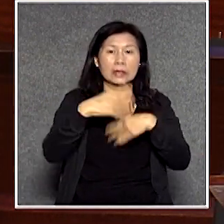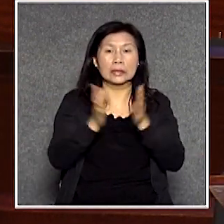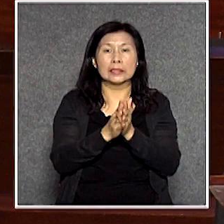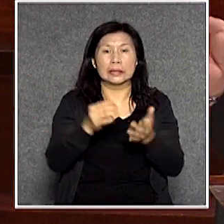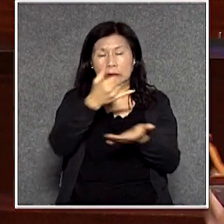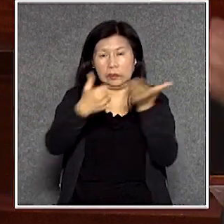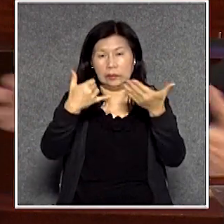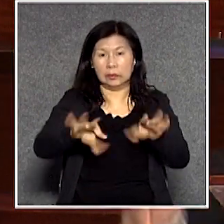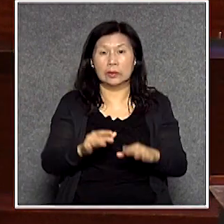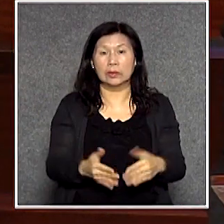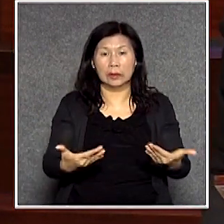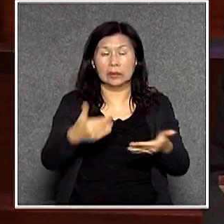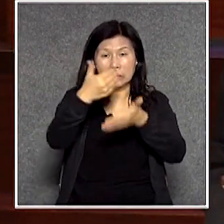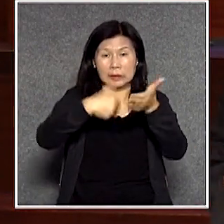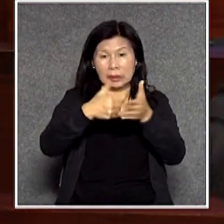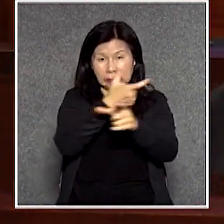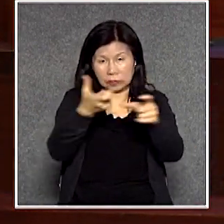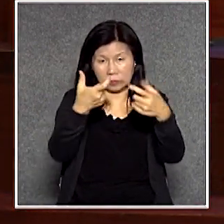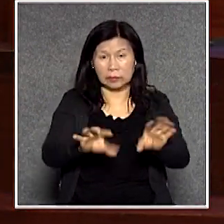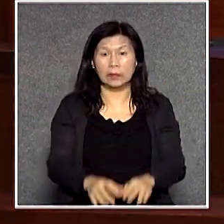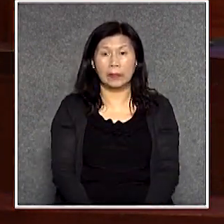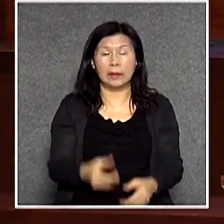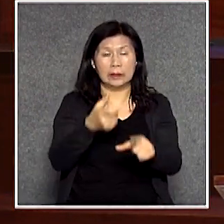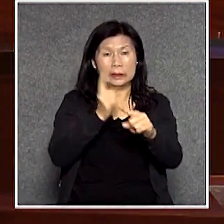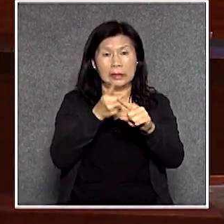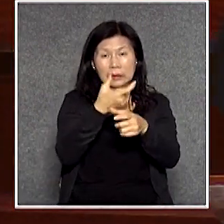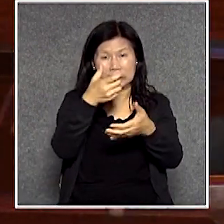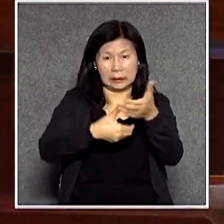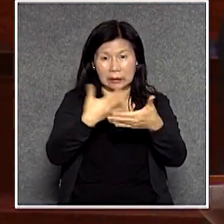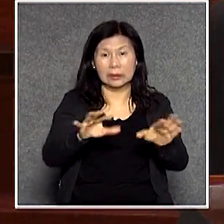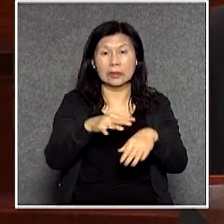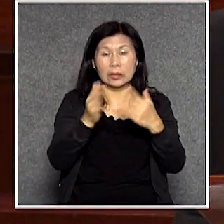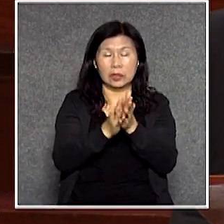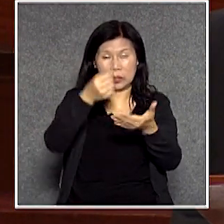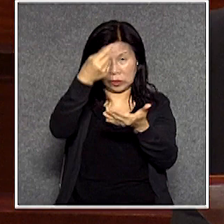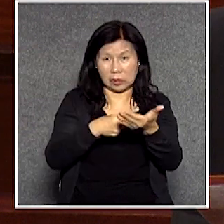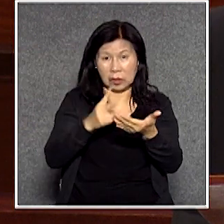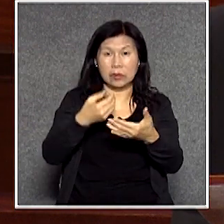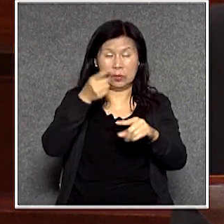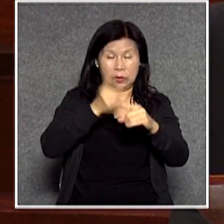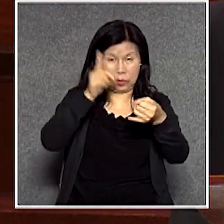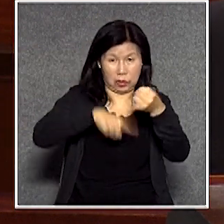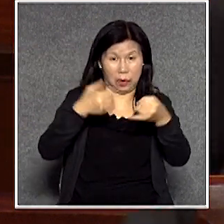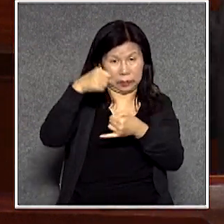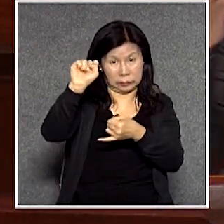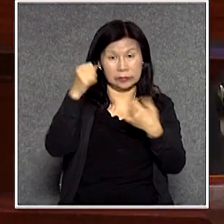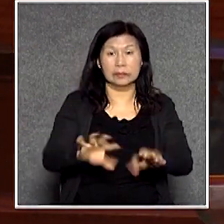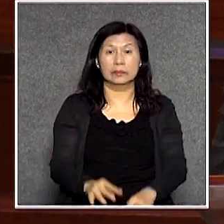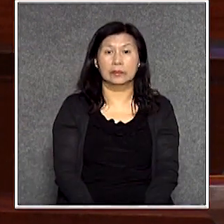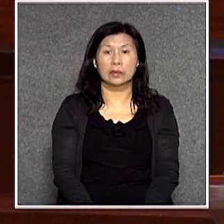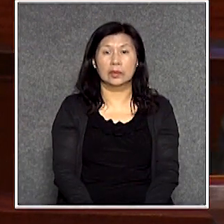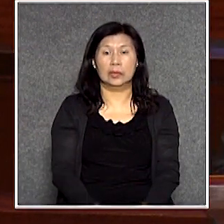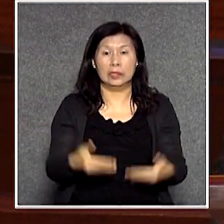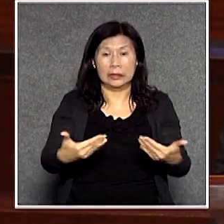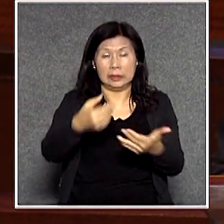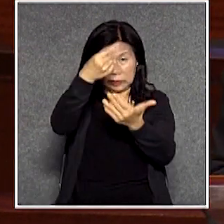台，所以而家話減佢人工，亦都減唔到，呢個修訂案一定被否決，係咪？咁都要借呢個